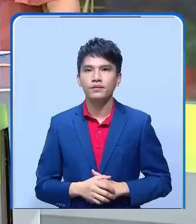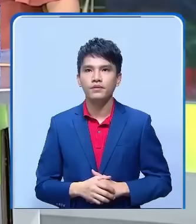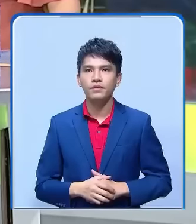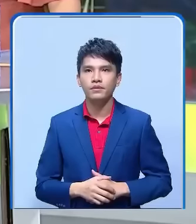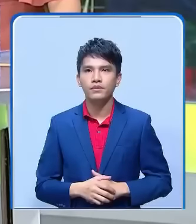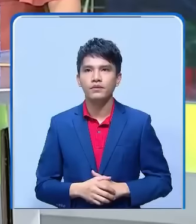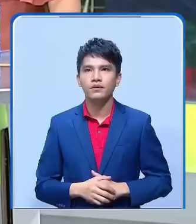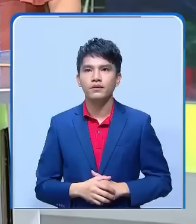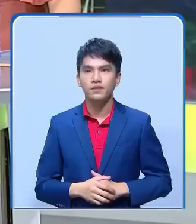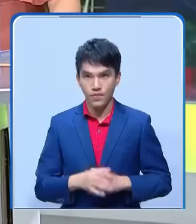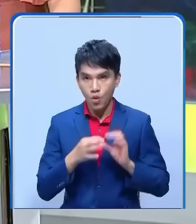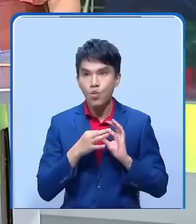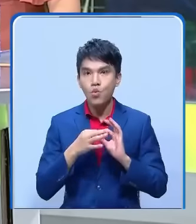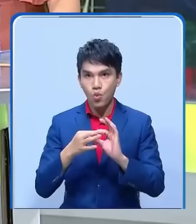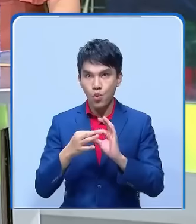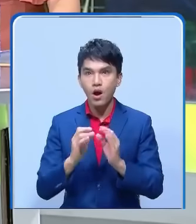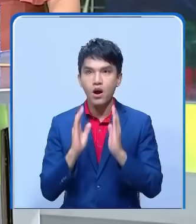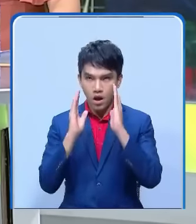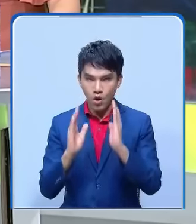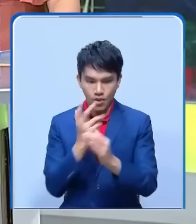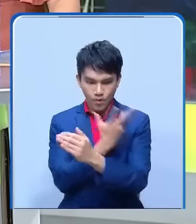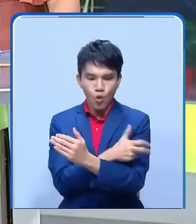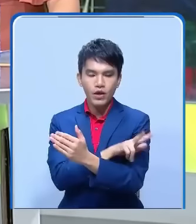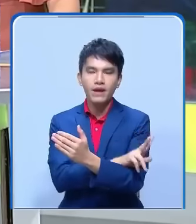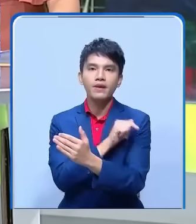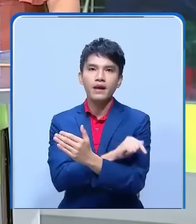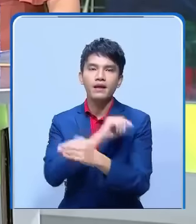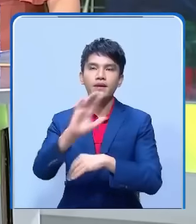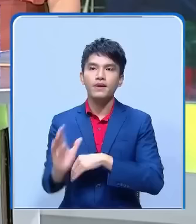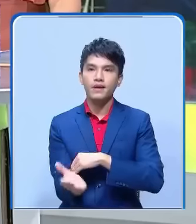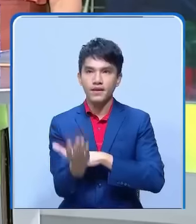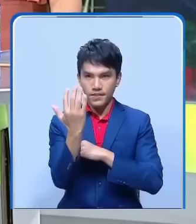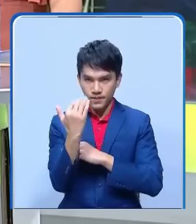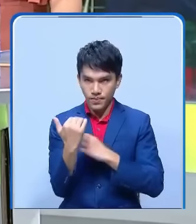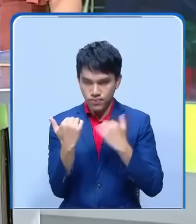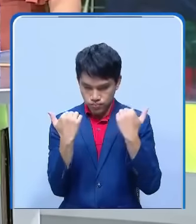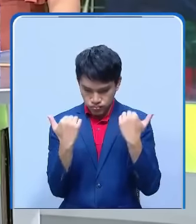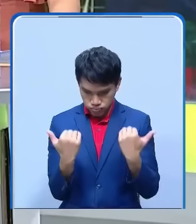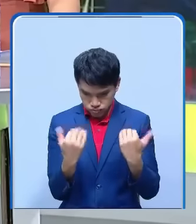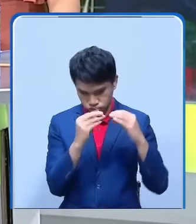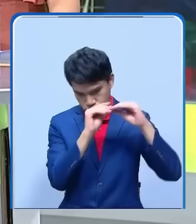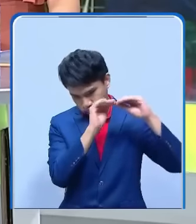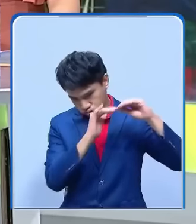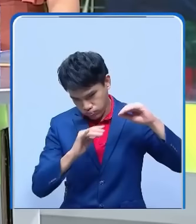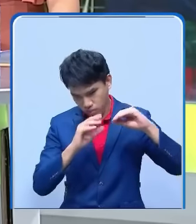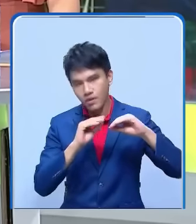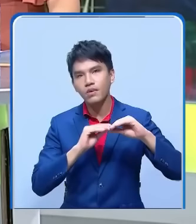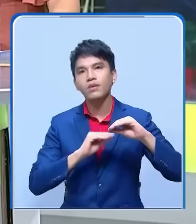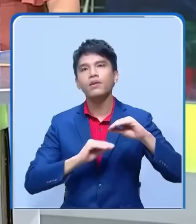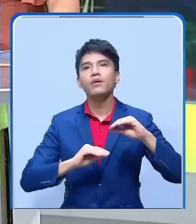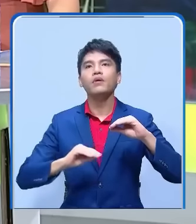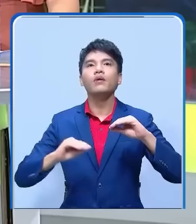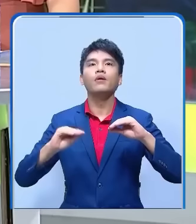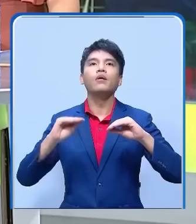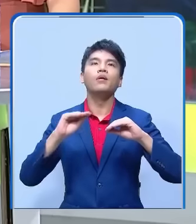ส่งความห่วงใยไปถึงพี่น้องชาวภูเก็ตนะคะเช้าตรู่เมื่อวานนี้เกิดเหตุดินไหลลงมาทับบ้านอีก8